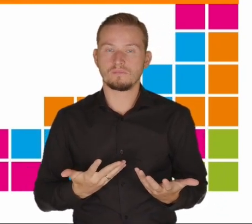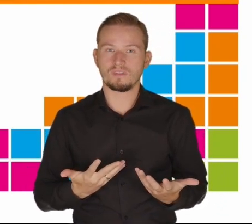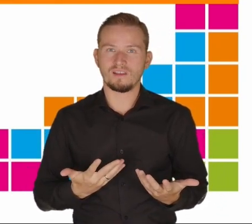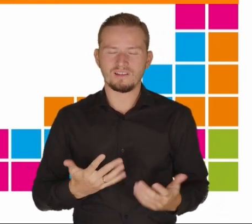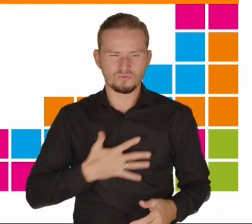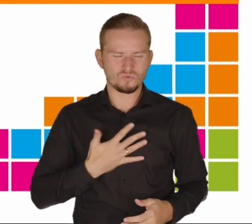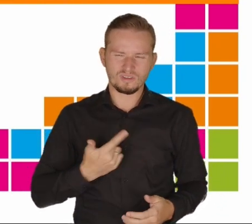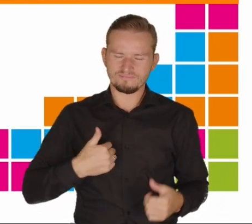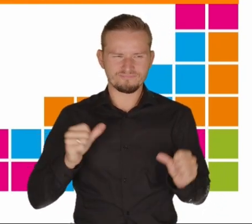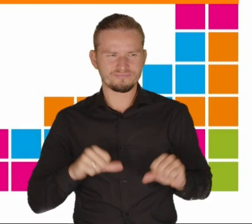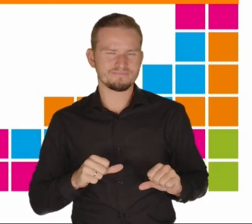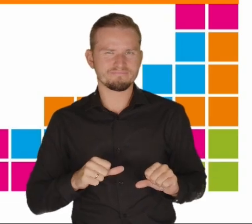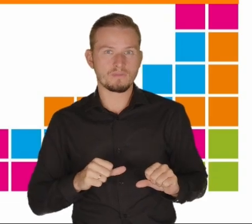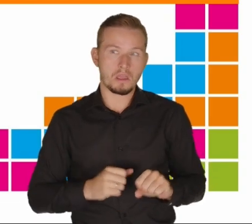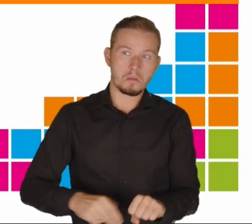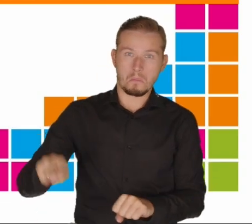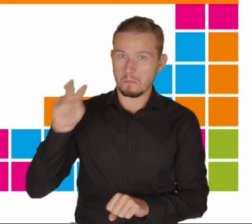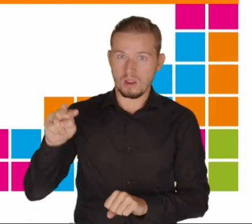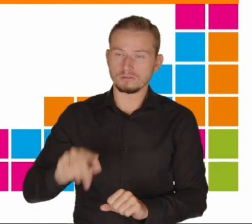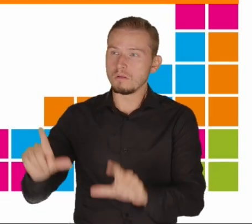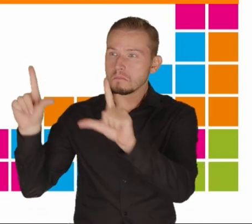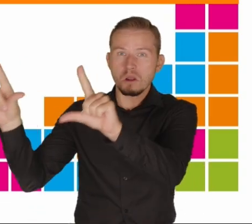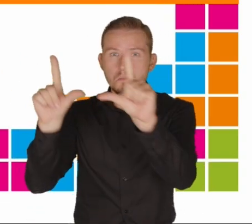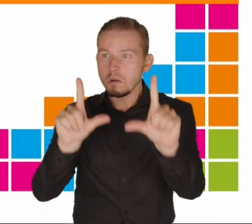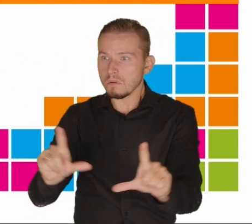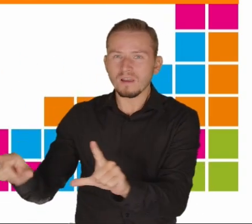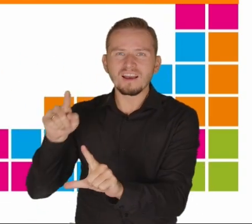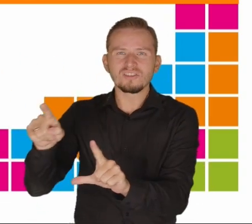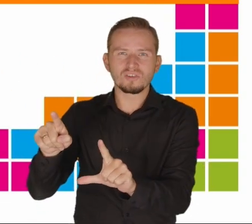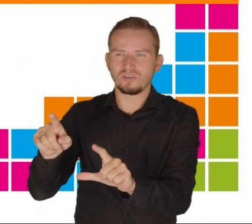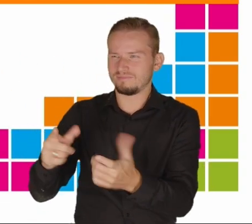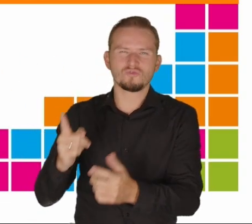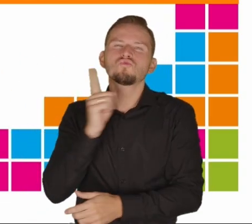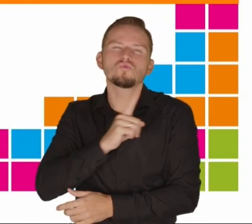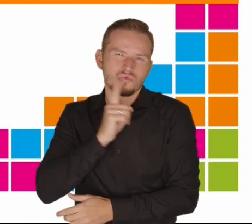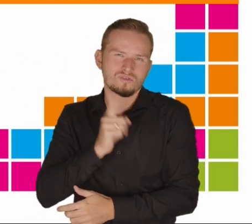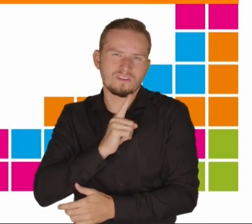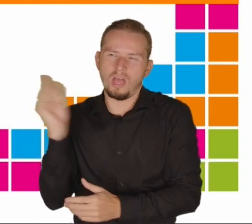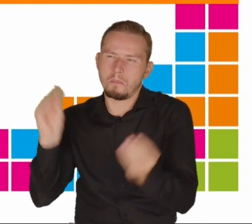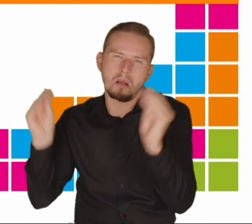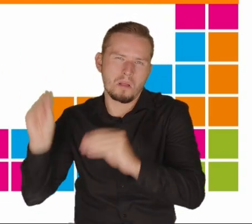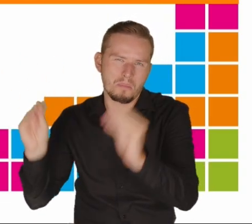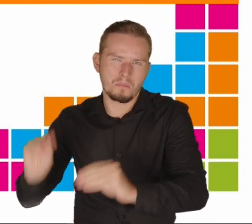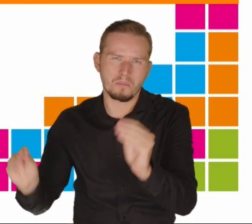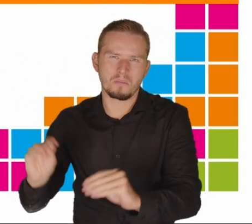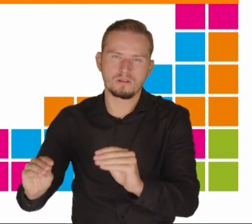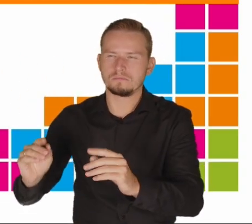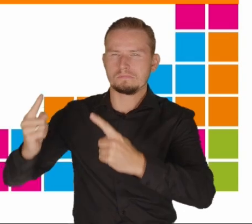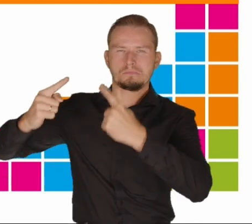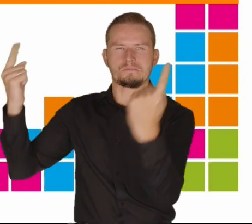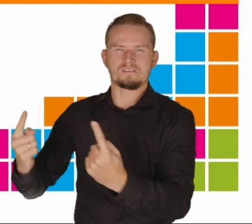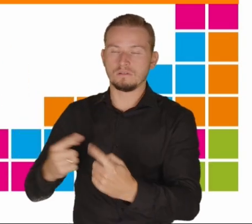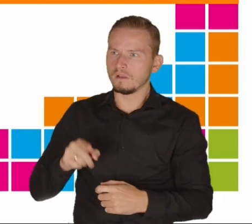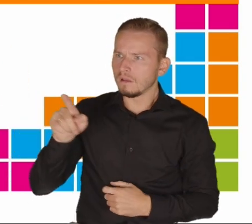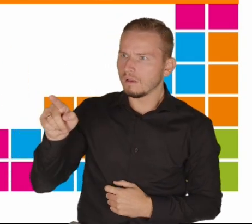osoba konfrontuje się z ciałami, które są nierealne, które są zmienione, które są przefiltrowane i porównuje je z